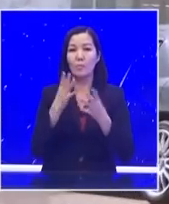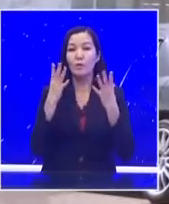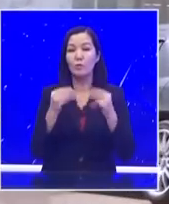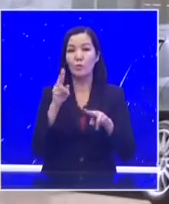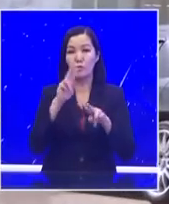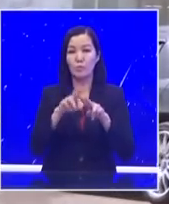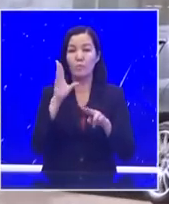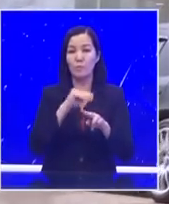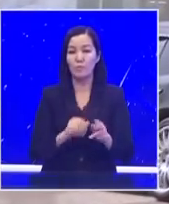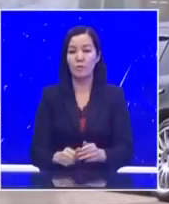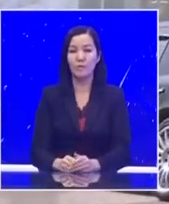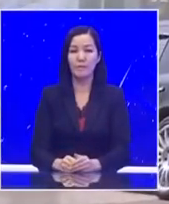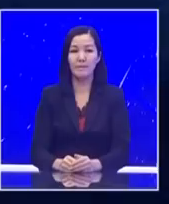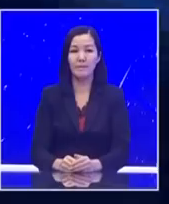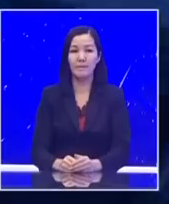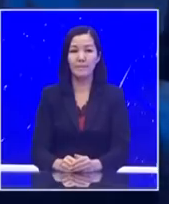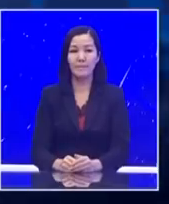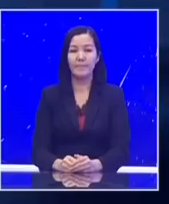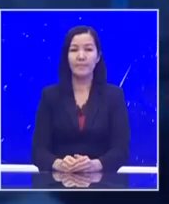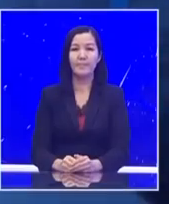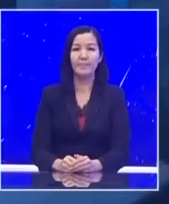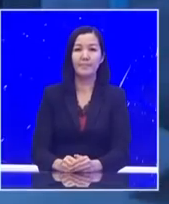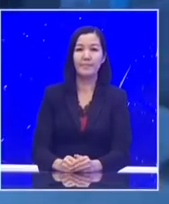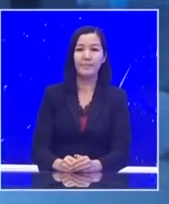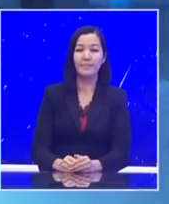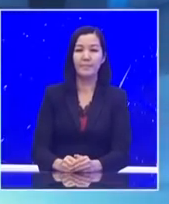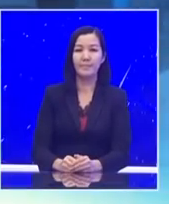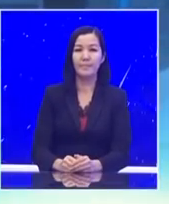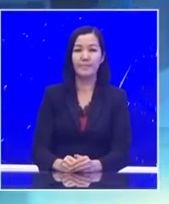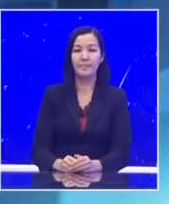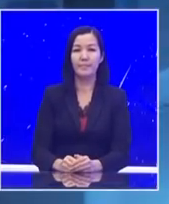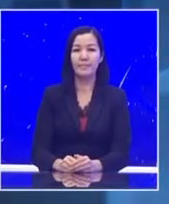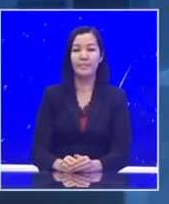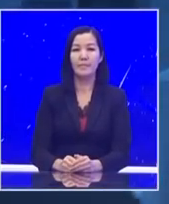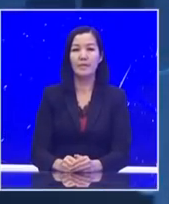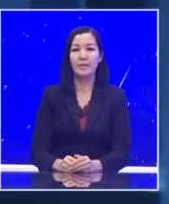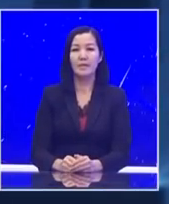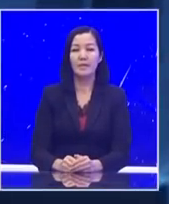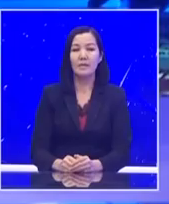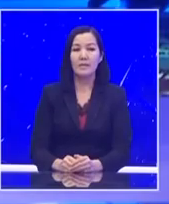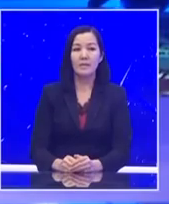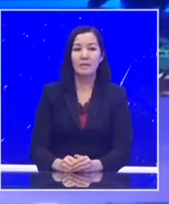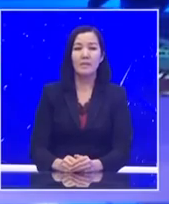тәулікке қамалуы мүмкін. Жарқын Нұрланұлы, Надир Хамзин, Жетісу телеарнасы.